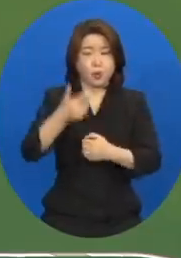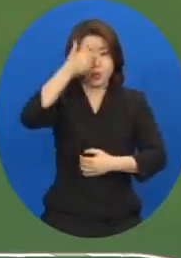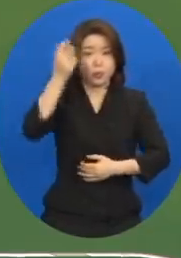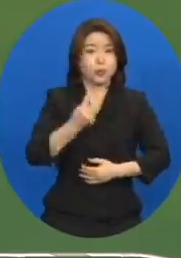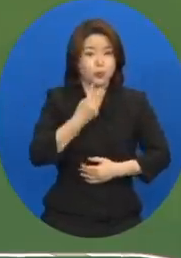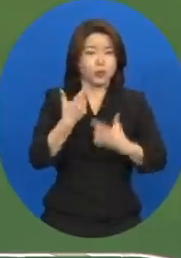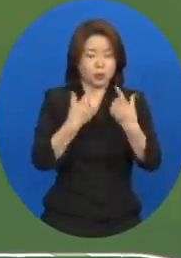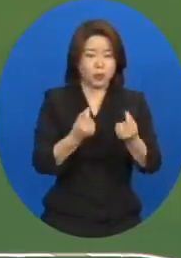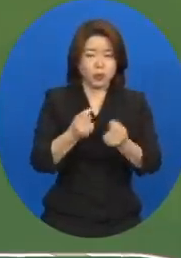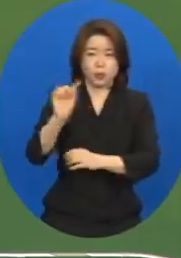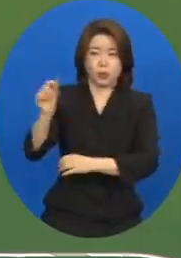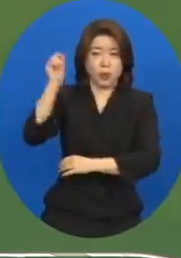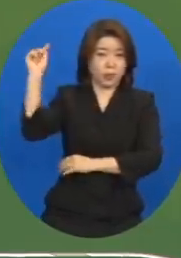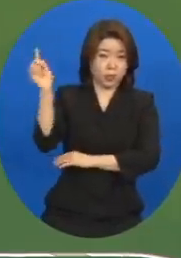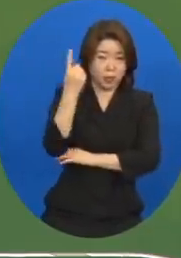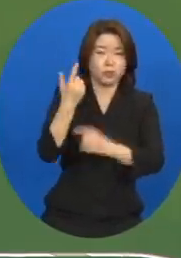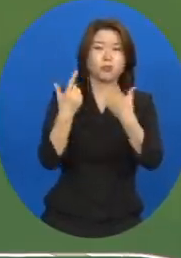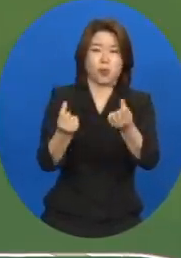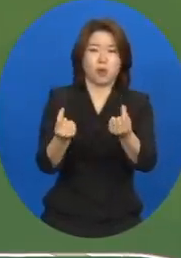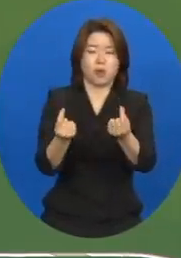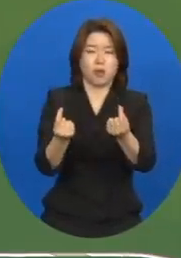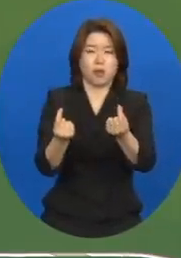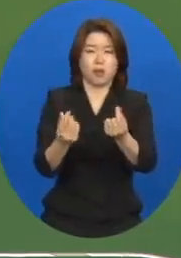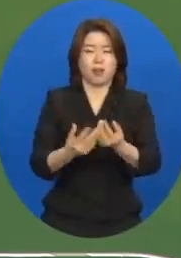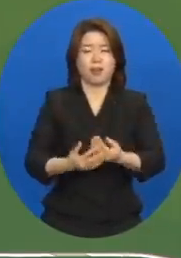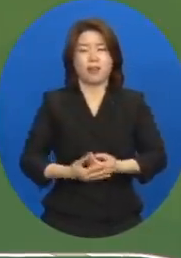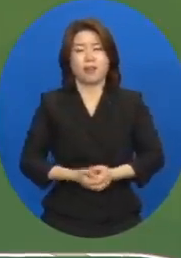그랬고 다윗도 그랬고